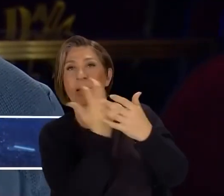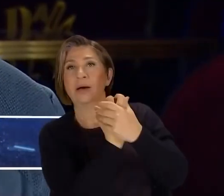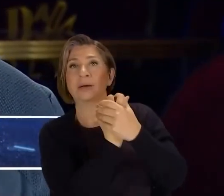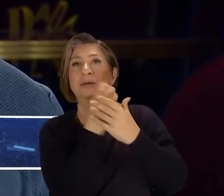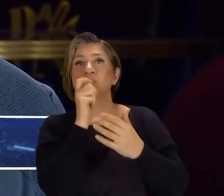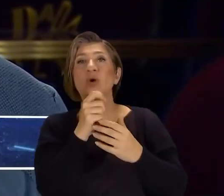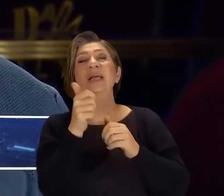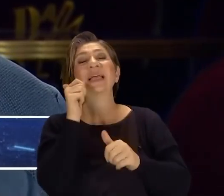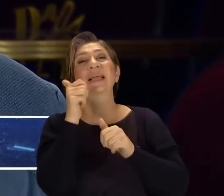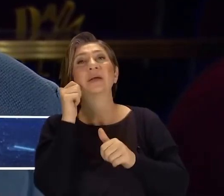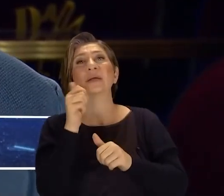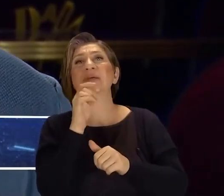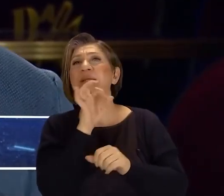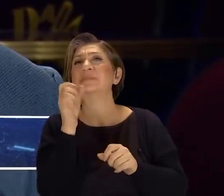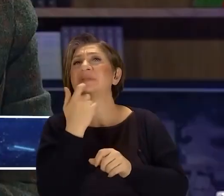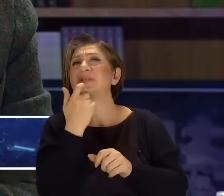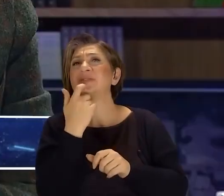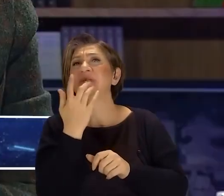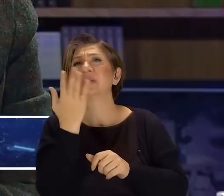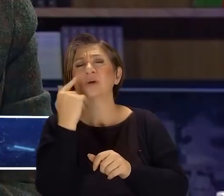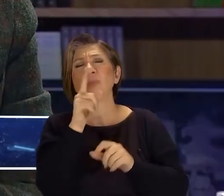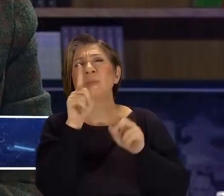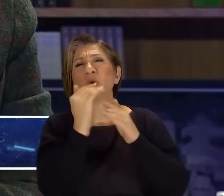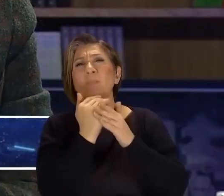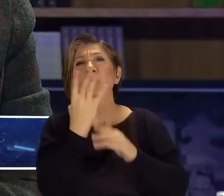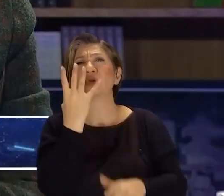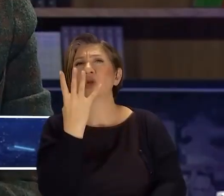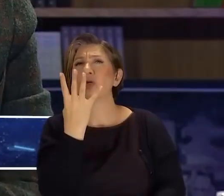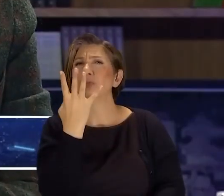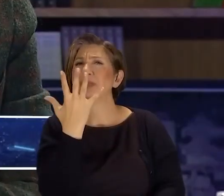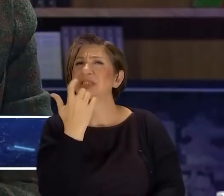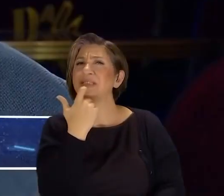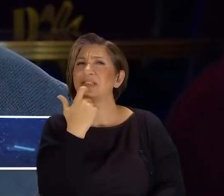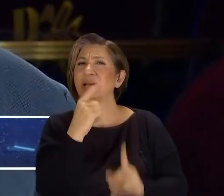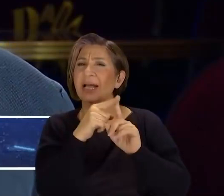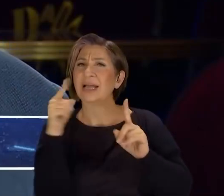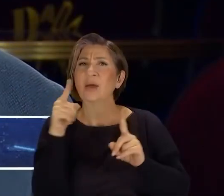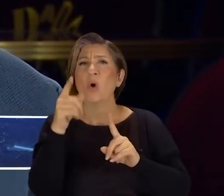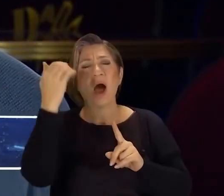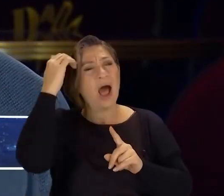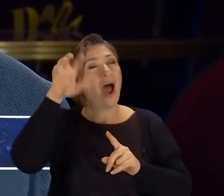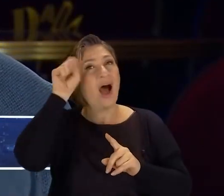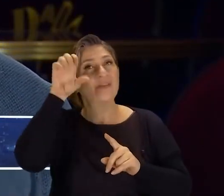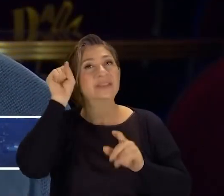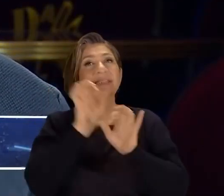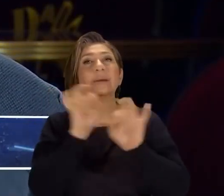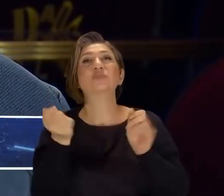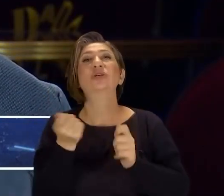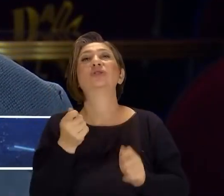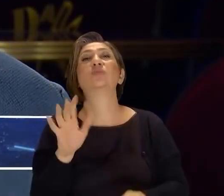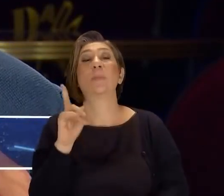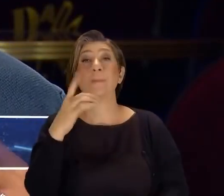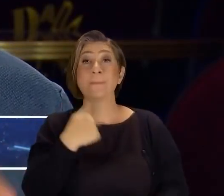hatırlarken detayları hiç hatırlamıyorsunuz. Kaç yaş olarak görüyorsunuz? Daha önce de bir programda konuştuk. 4-5 yaşa kadar bu hafıza sistemi tam çalışmıyor. Zaten